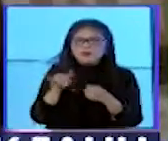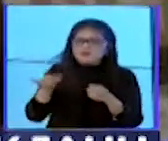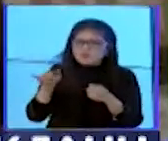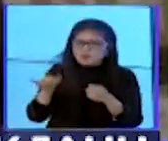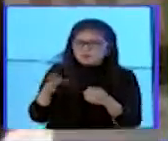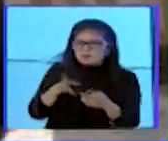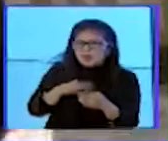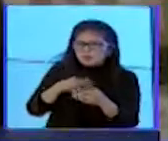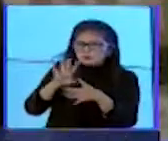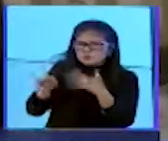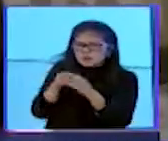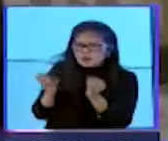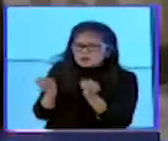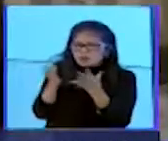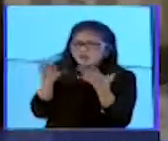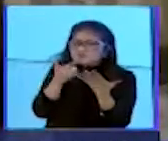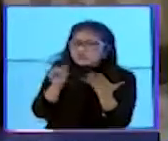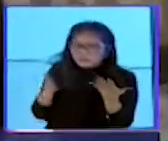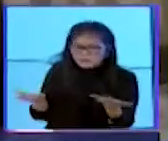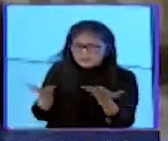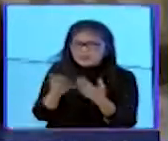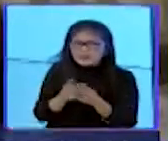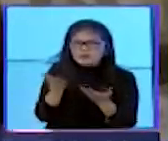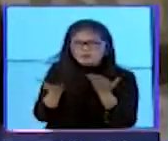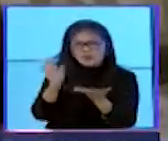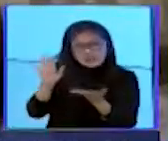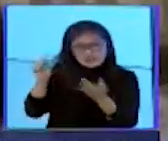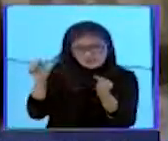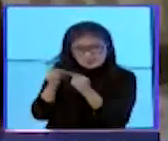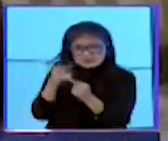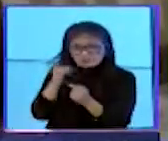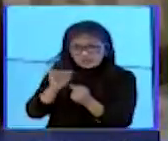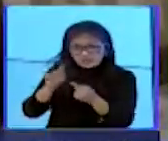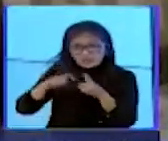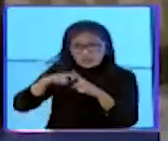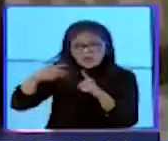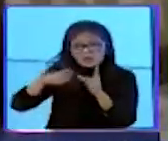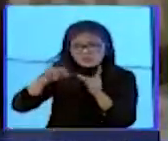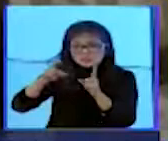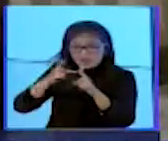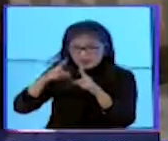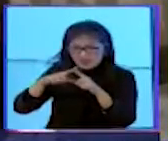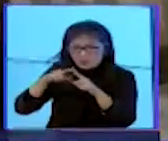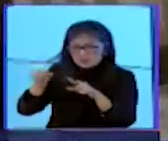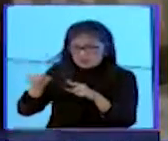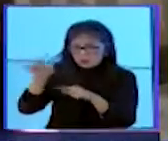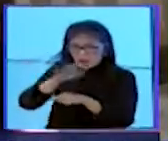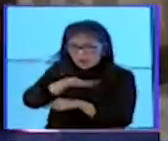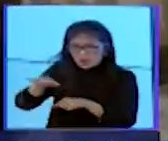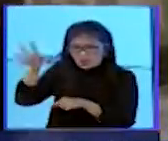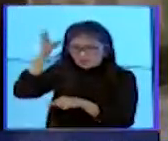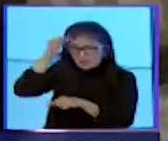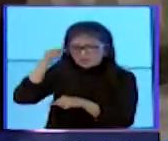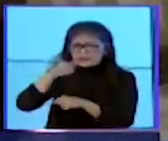kurikulum daruratnya Seperti apa mungkin ini sekaligus juga menyambung nanti akan menyapa Keisya juga sekiranya agar murid pun mengerti apa artinya kurikulum